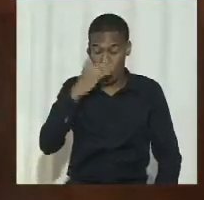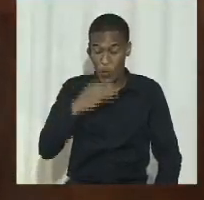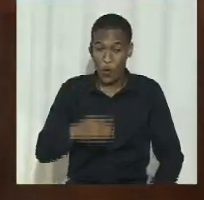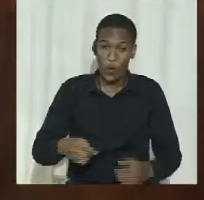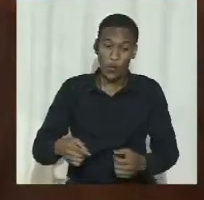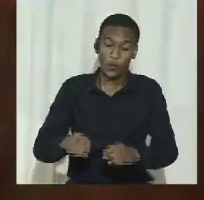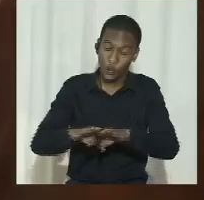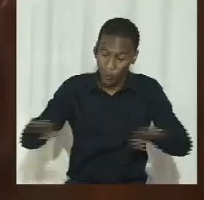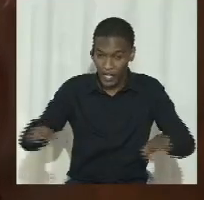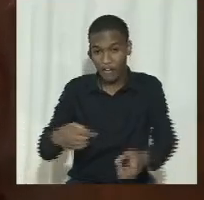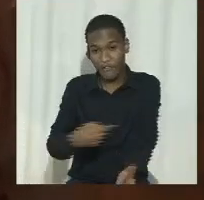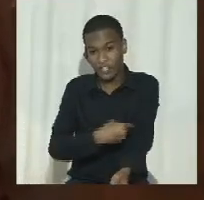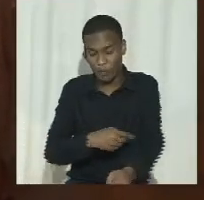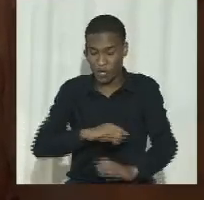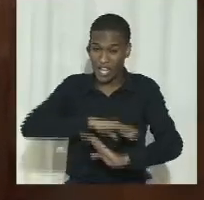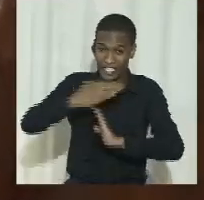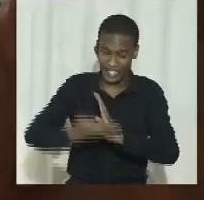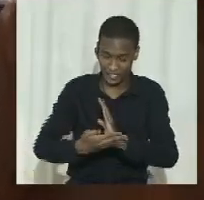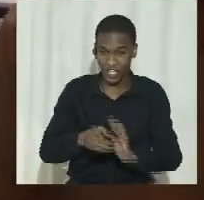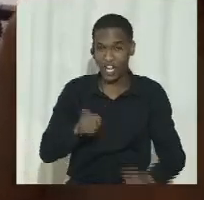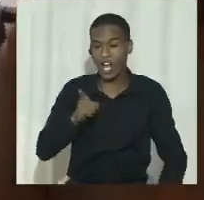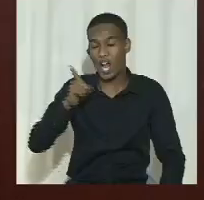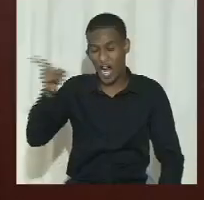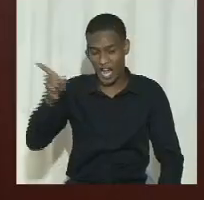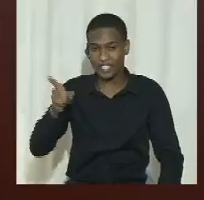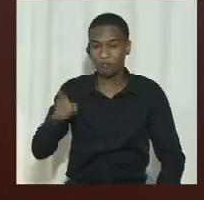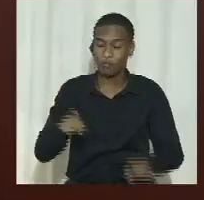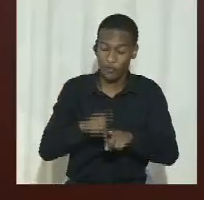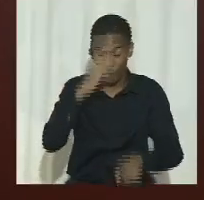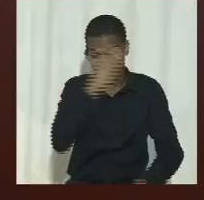amin'ny hôpitaly manara-penitra le tsandavam-bola